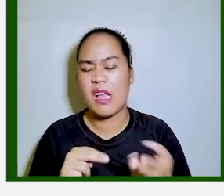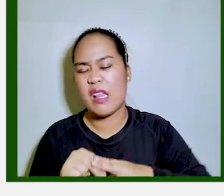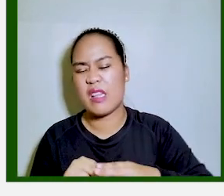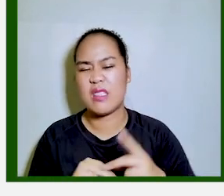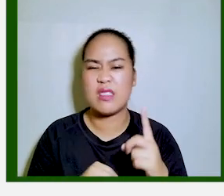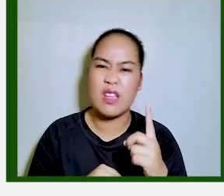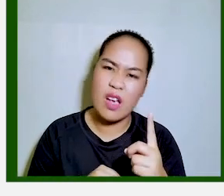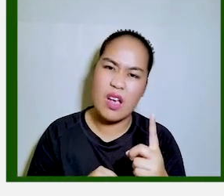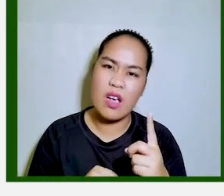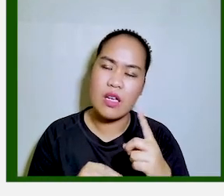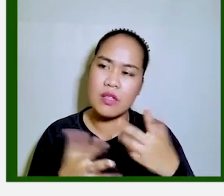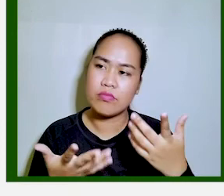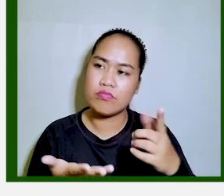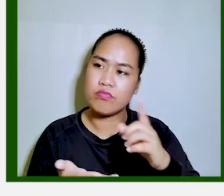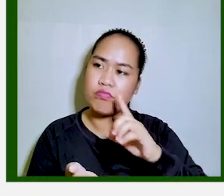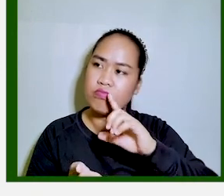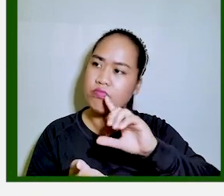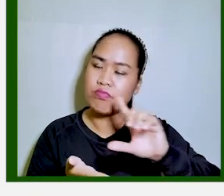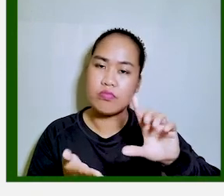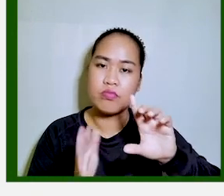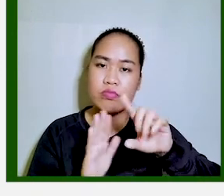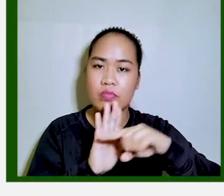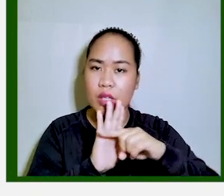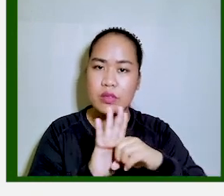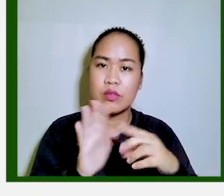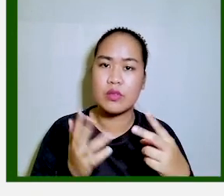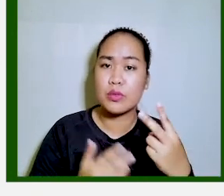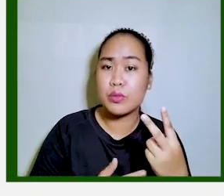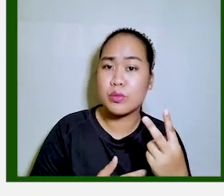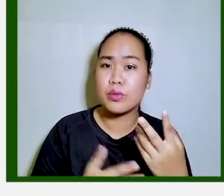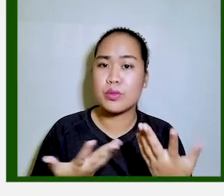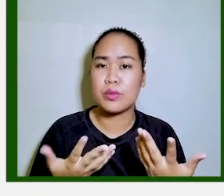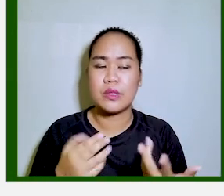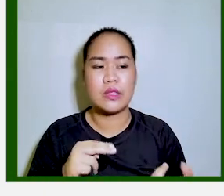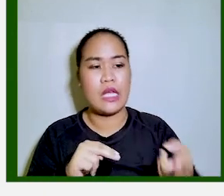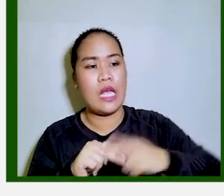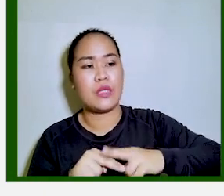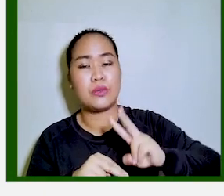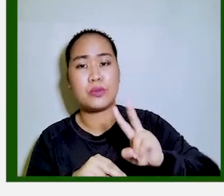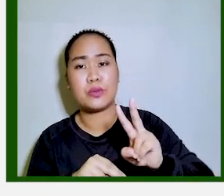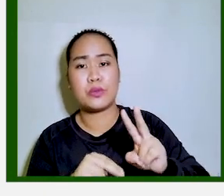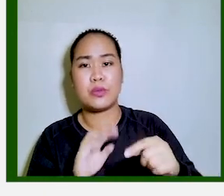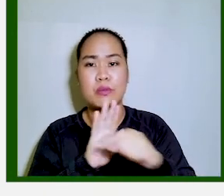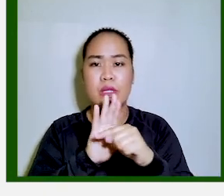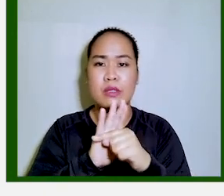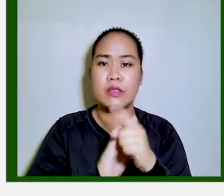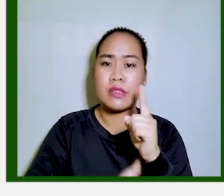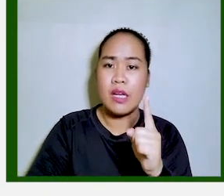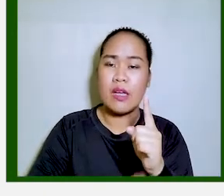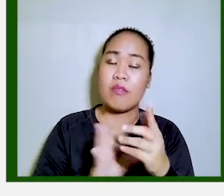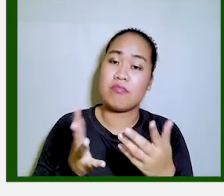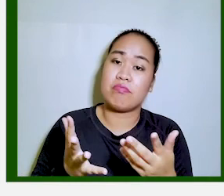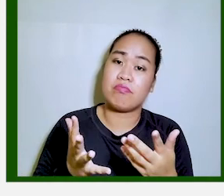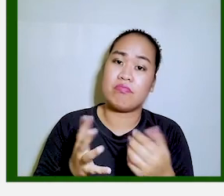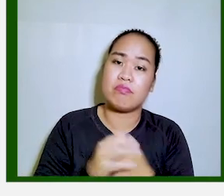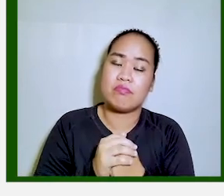isa, mababawasan tayo ng dalawa, 'di ba? Following week, dadagdagan naman tayo dalawa, babawasan ng isa.